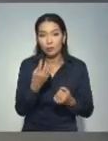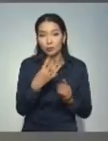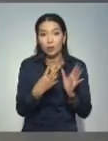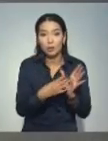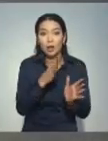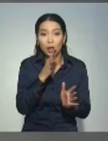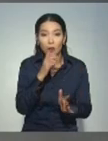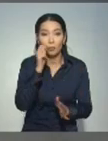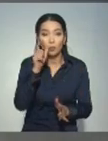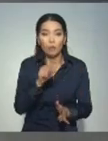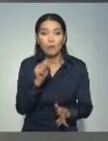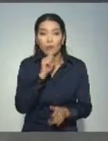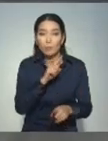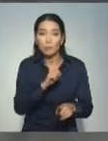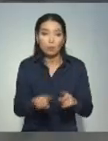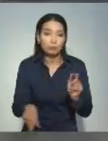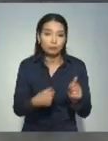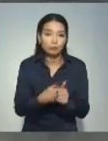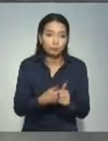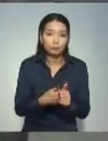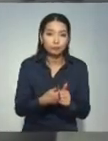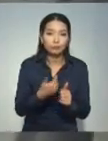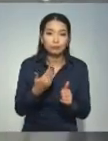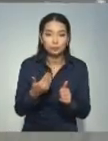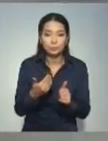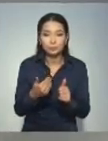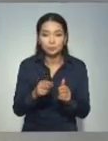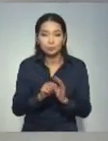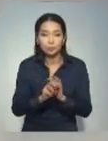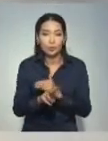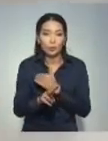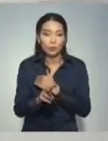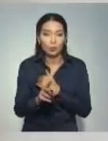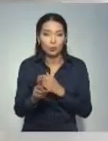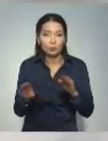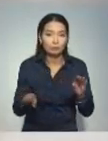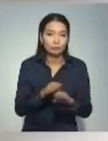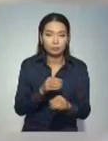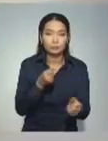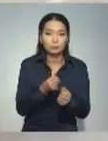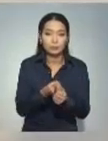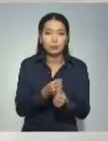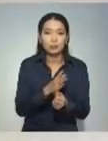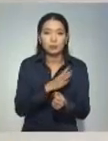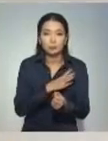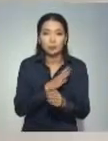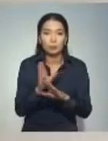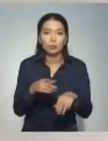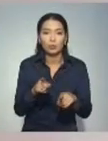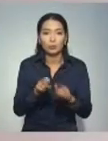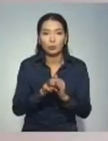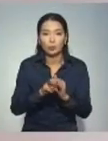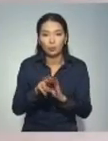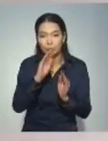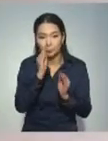камерам вора быстро выследили уклоняясь от погони злоумышленника выехал на встречную полосу и совершил ДТП после чего бросил машину и попытался